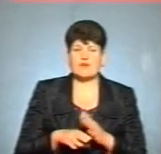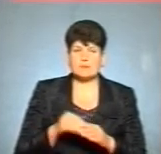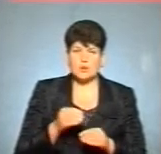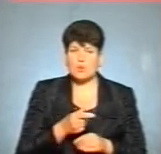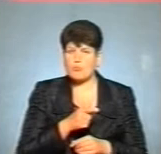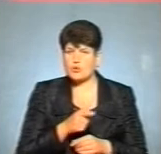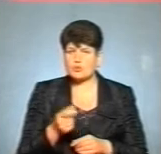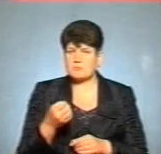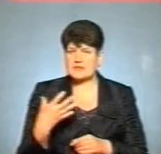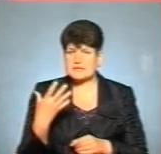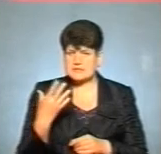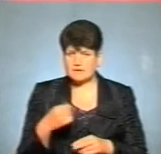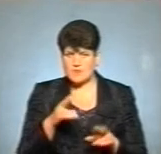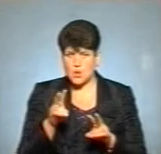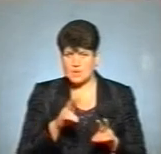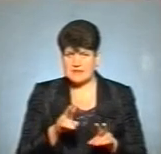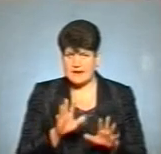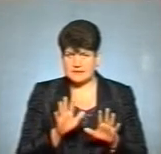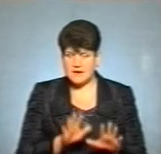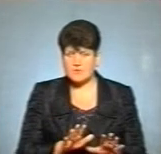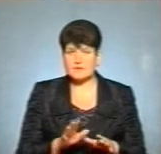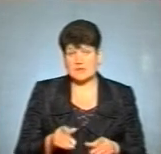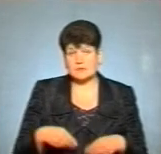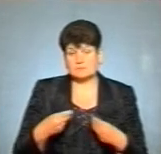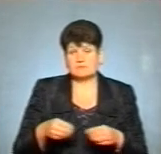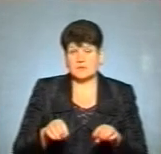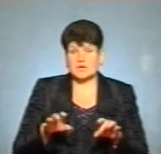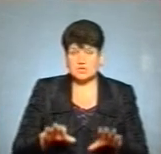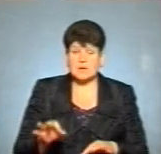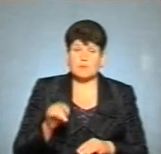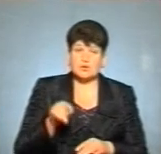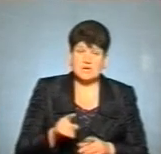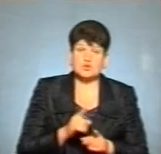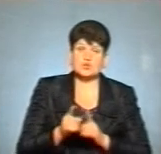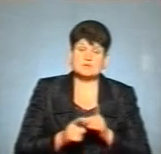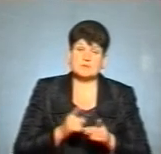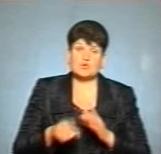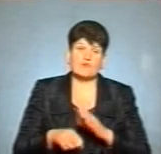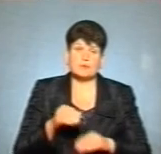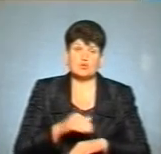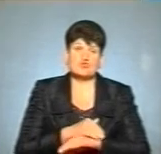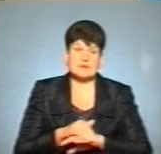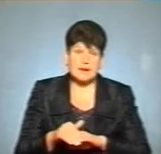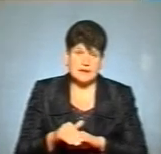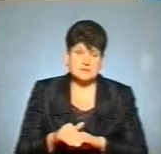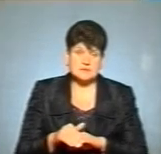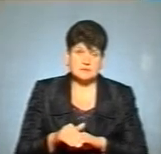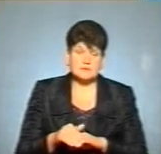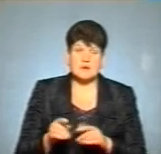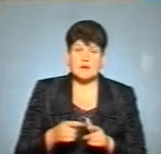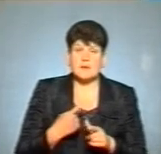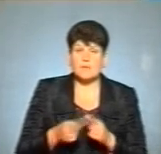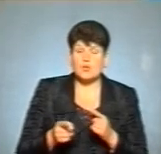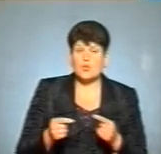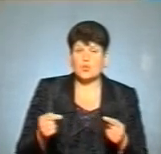заява розглядається, от, і відповідно виноситься рішення про те, що про зміну виборчої адреси або, наприклад,